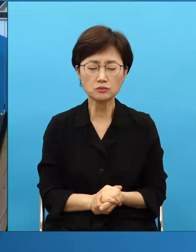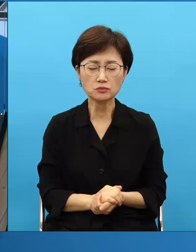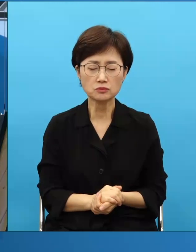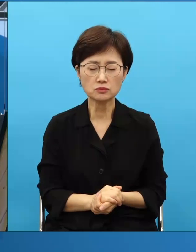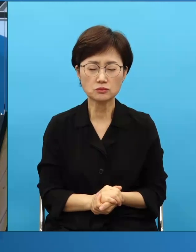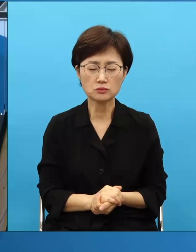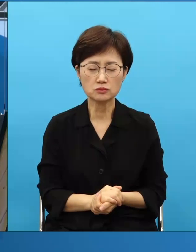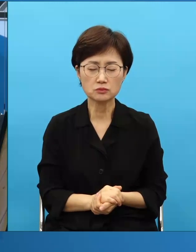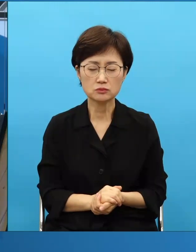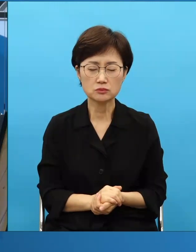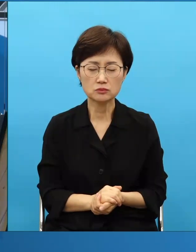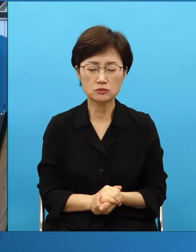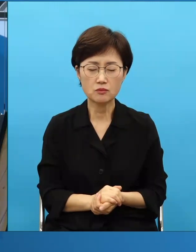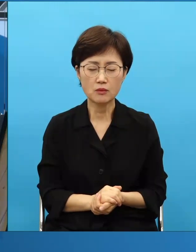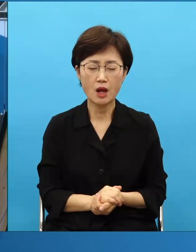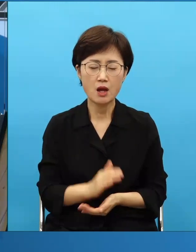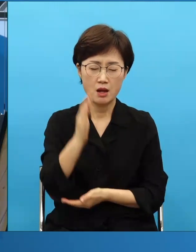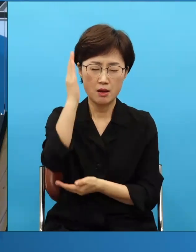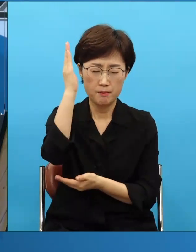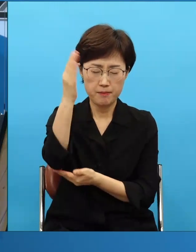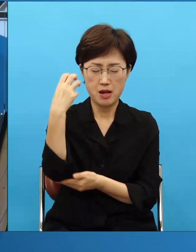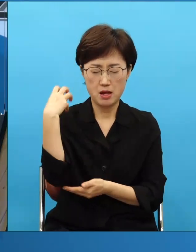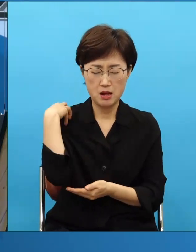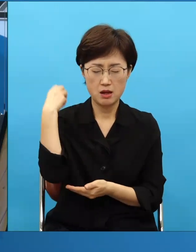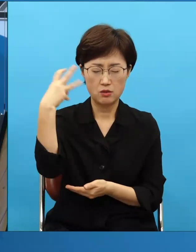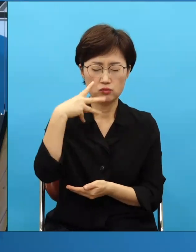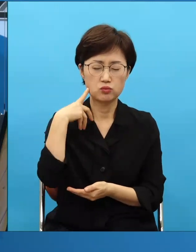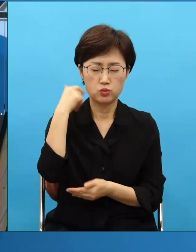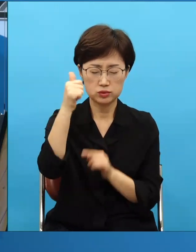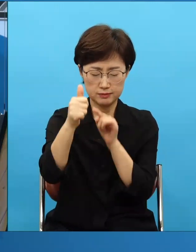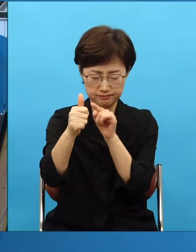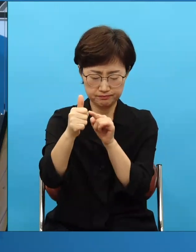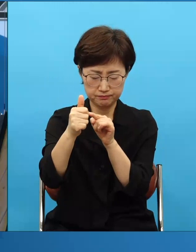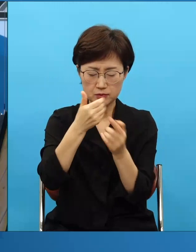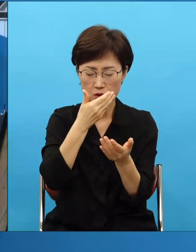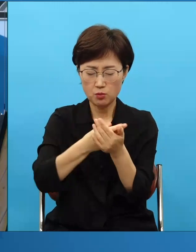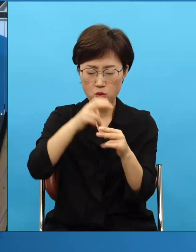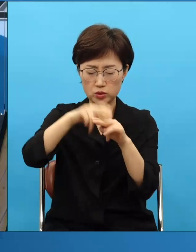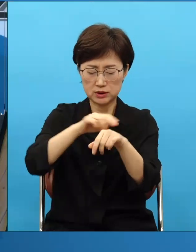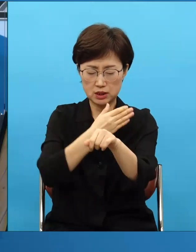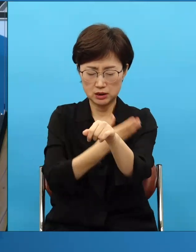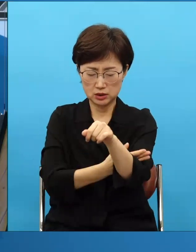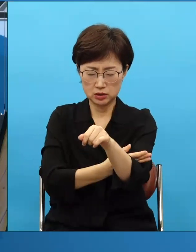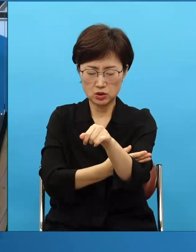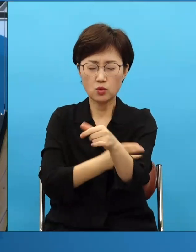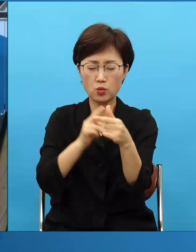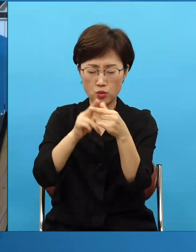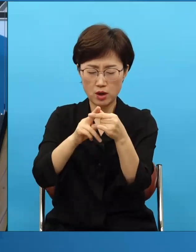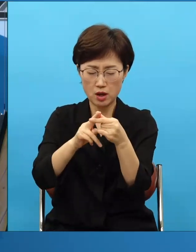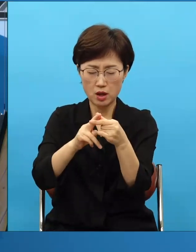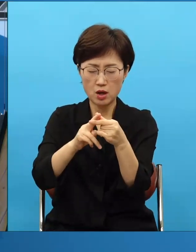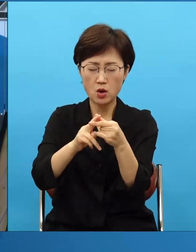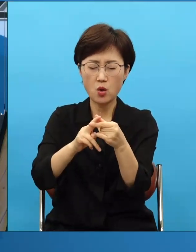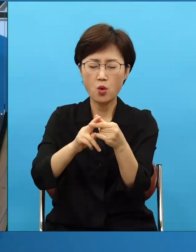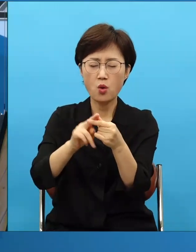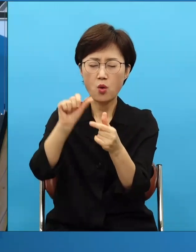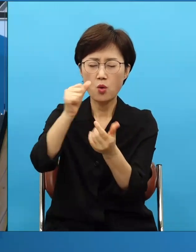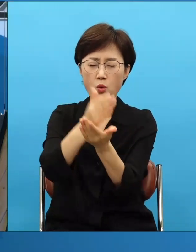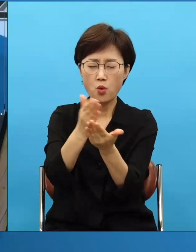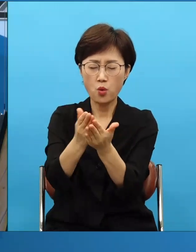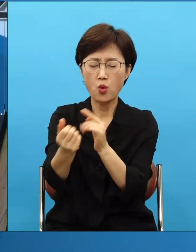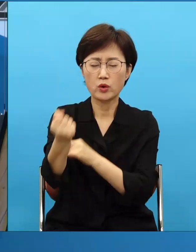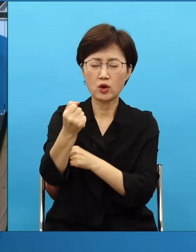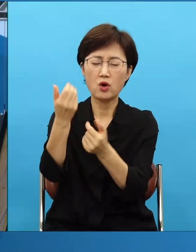before kings. 말씀을 증거하는 유광수 목사님에게 보좌의 능력으로 오력을 더하여 주셔서 시대를 살리는 하나님의